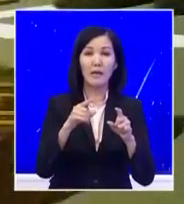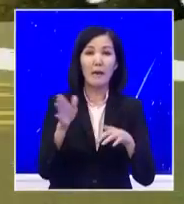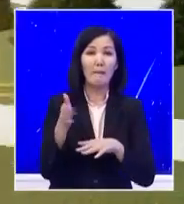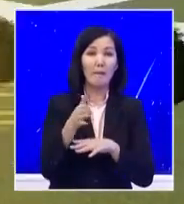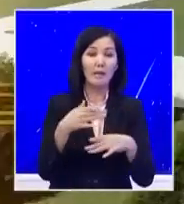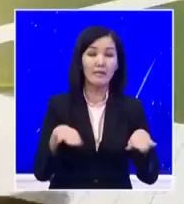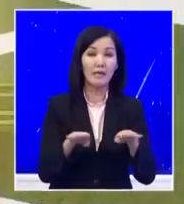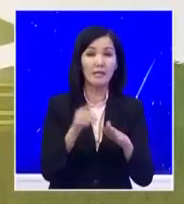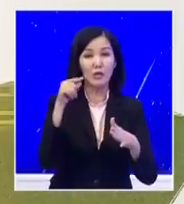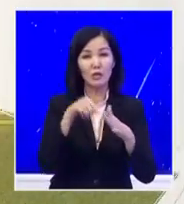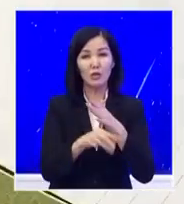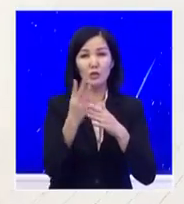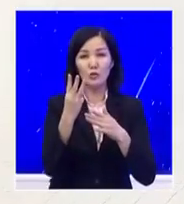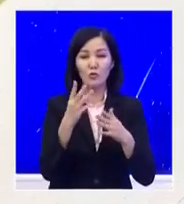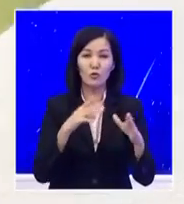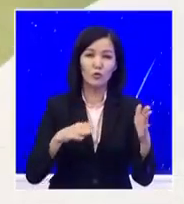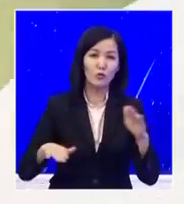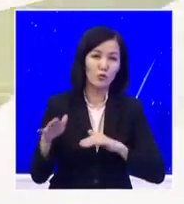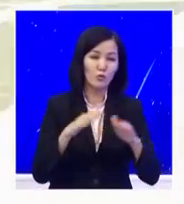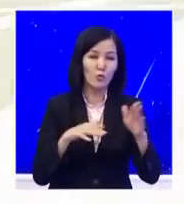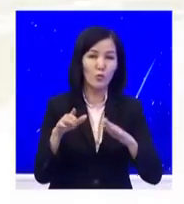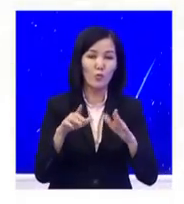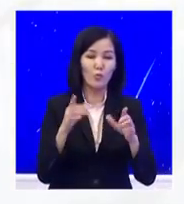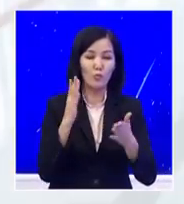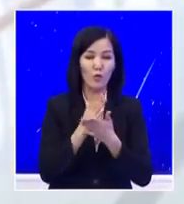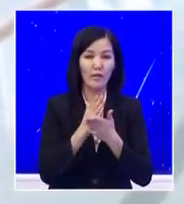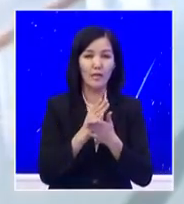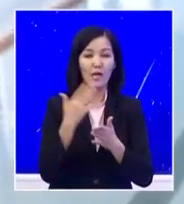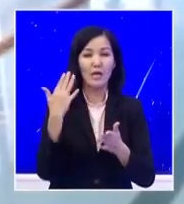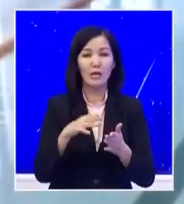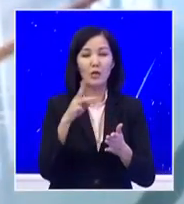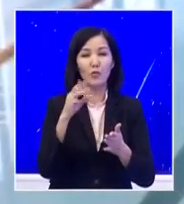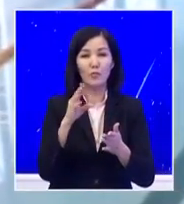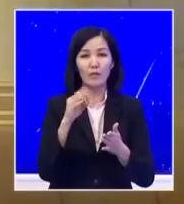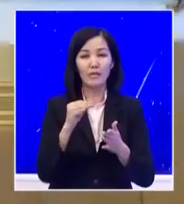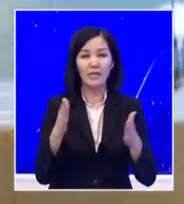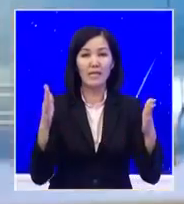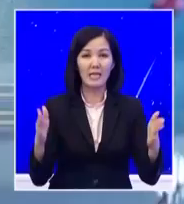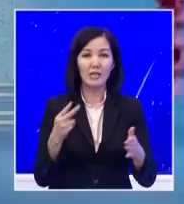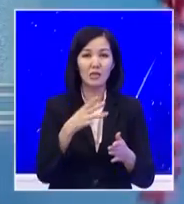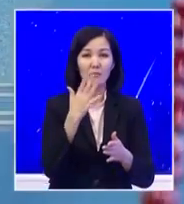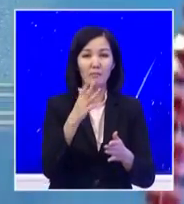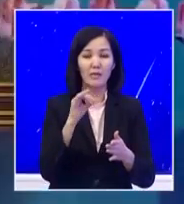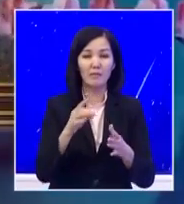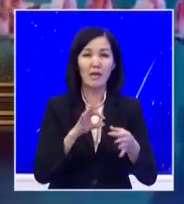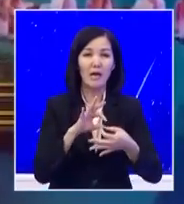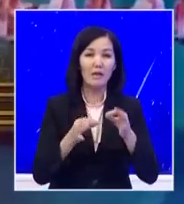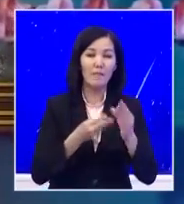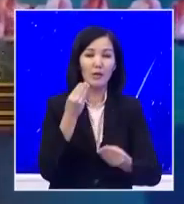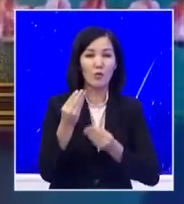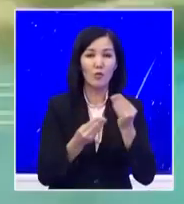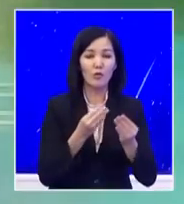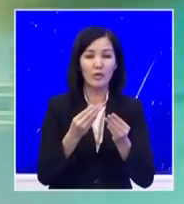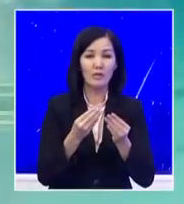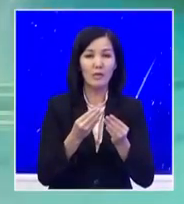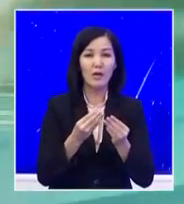Ішінде 300 бассейні болады. Екеуінің ұзындығы 50 метрден ені 25 метр. Тағы біреуі олимпиадалық ойындарға